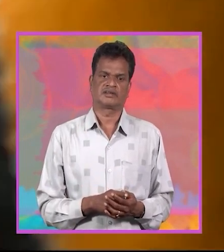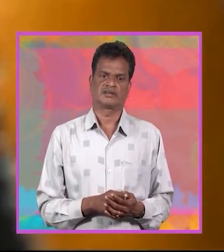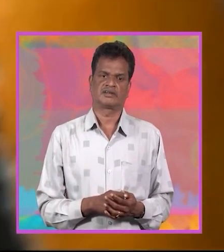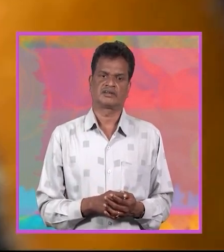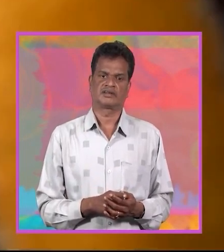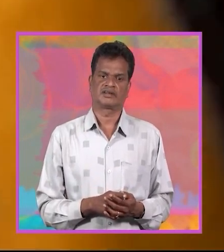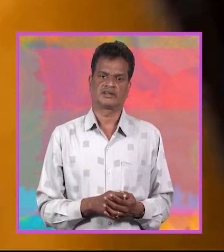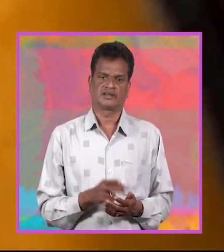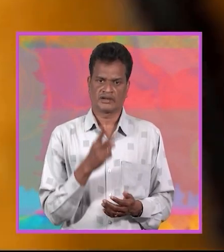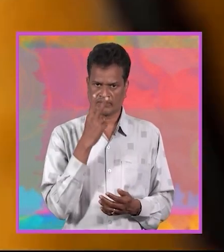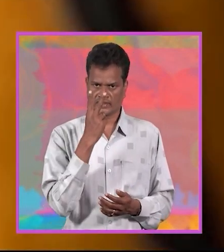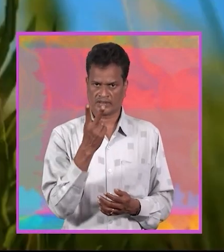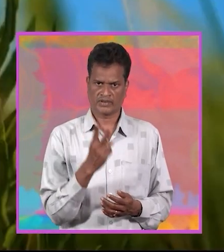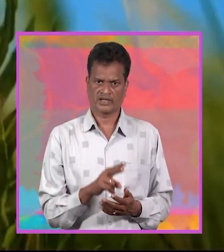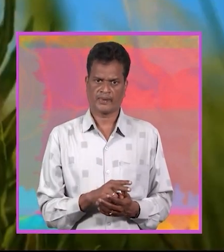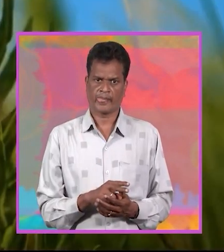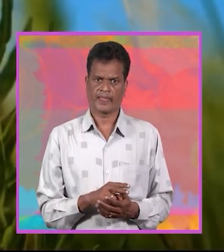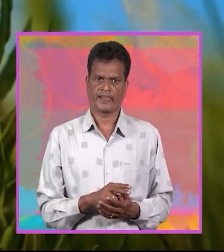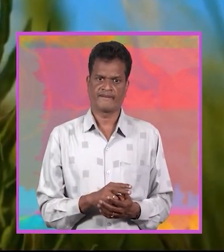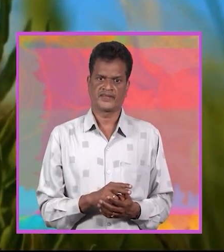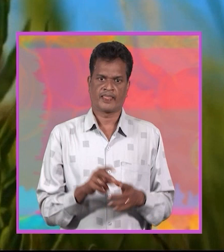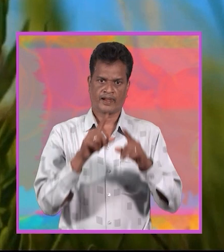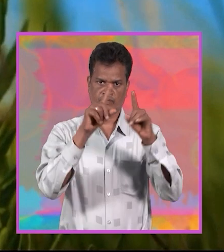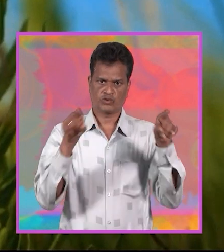இந்த படத்தை பாருங்கள், முக்கோணம்,